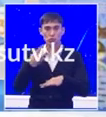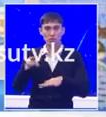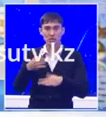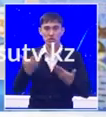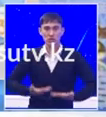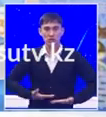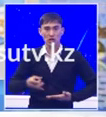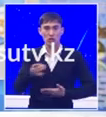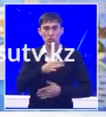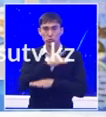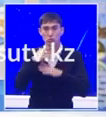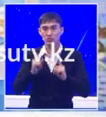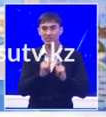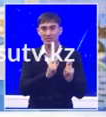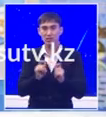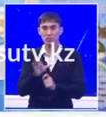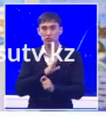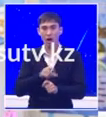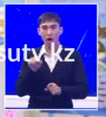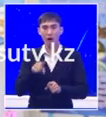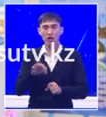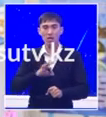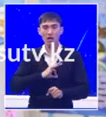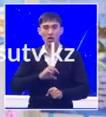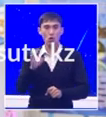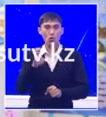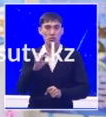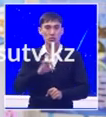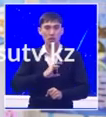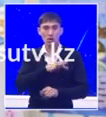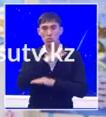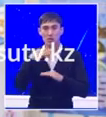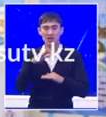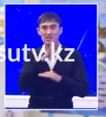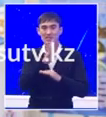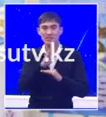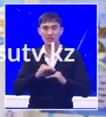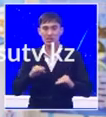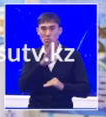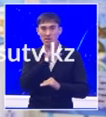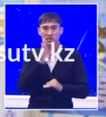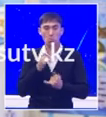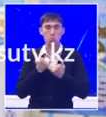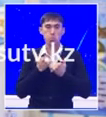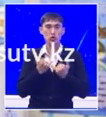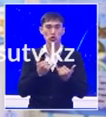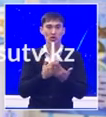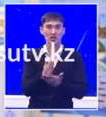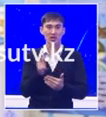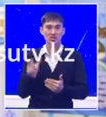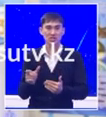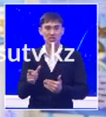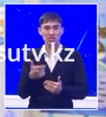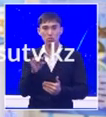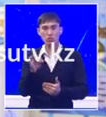района получили множество наград olp nl какому салка многодетным матерям почетный гражданин кир благ ского района за вклад и